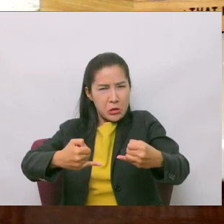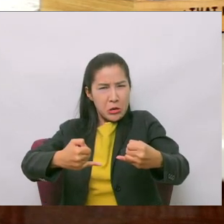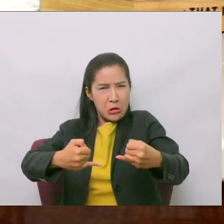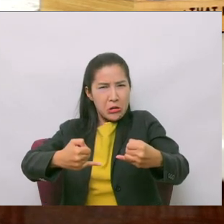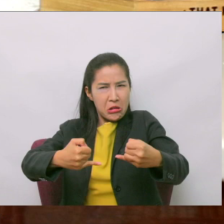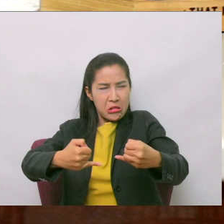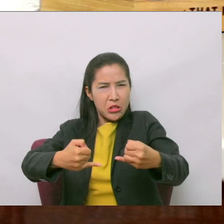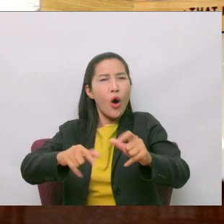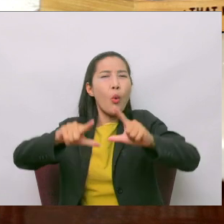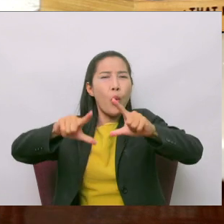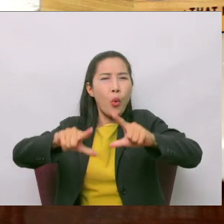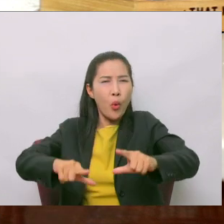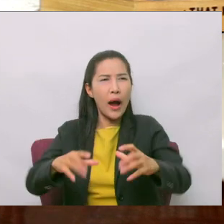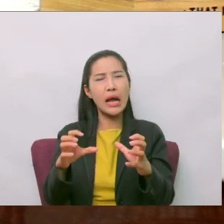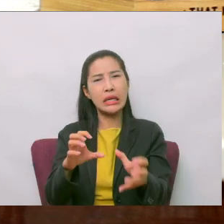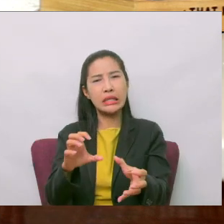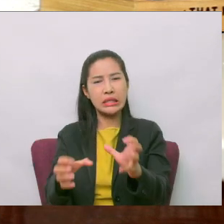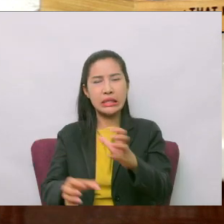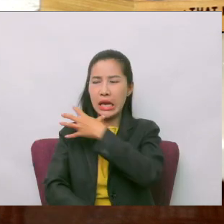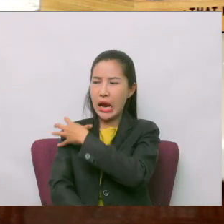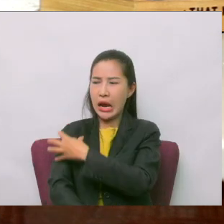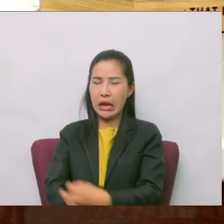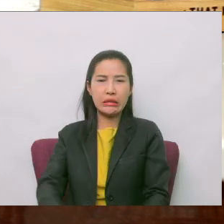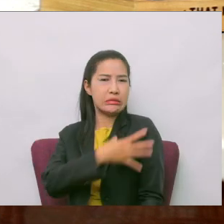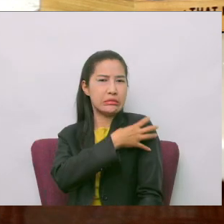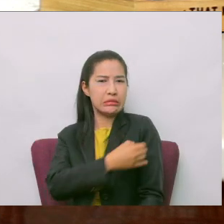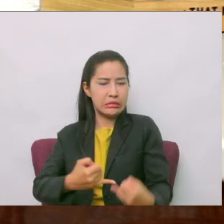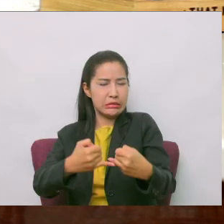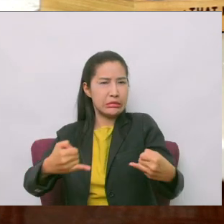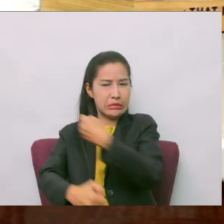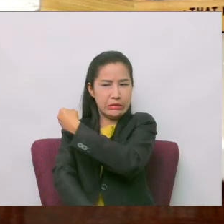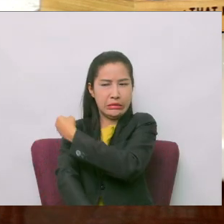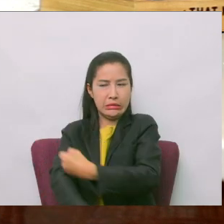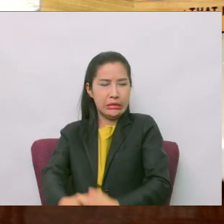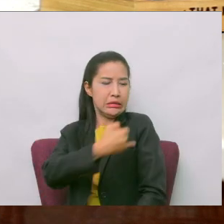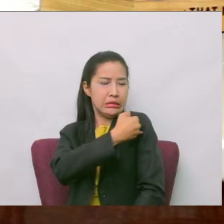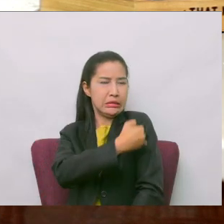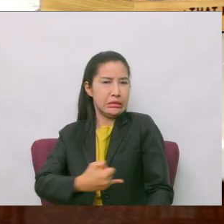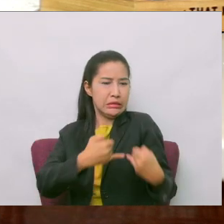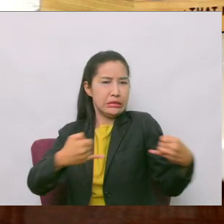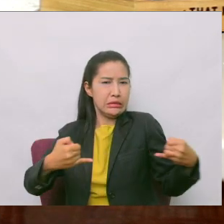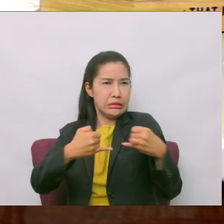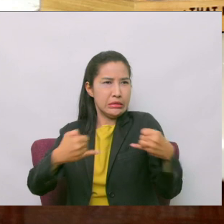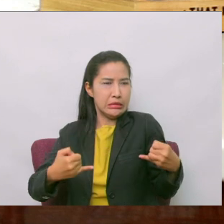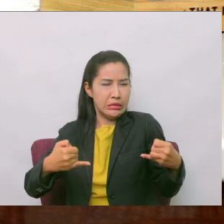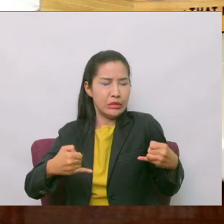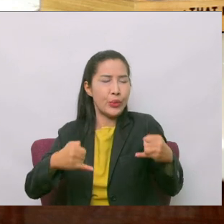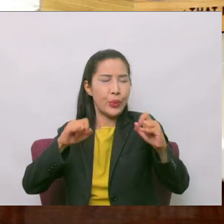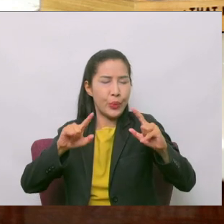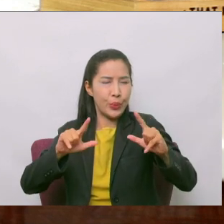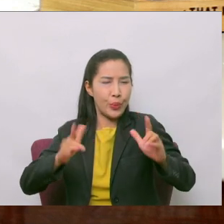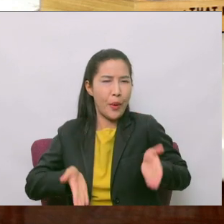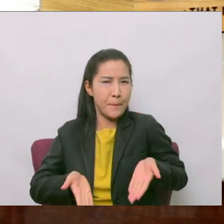าการเกร็งอาการตึงของกล้ามเนื้อแล้วก็เส้นเอ็นเนี่ยค่ะจากที่ตึงที่แข็งที่เกร็งอยู่ก็จะค่อยๆ คลายขึ้นนะคะ